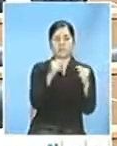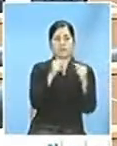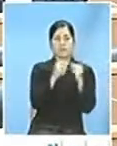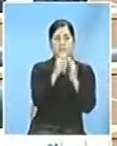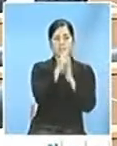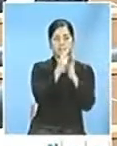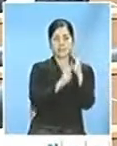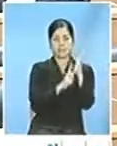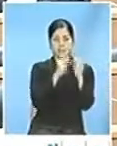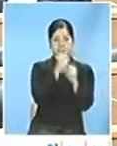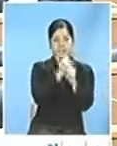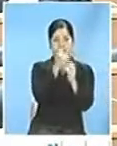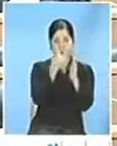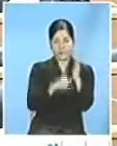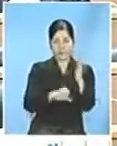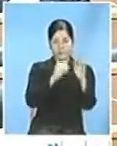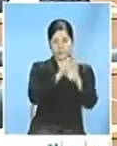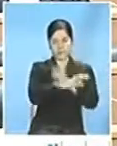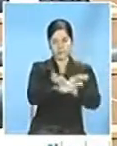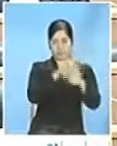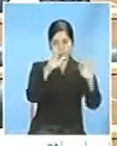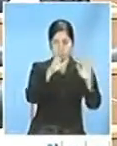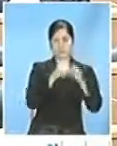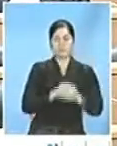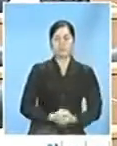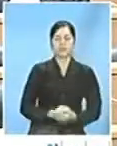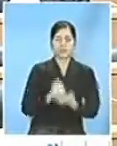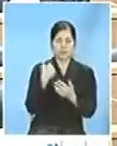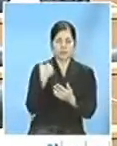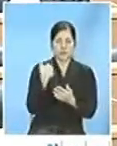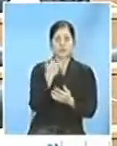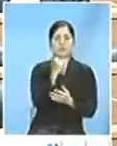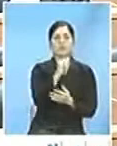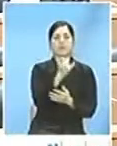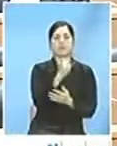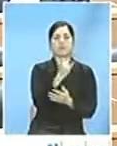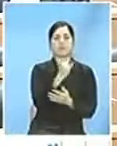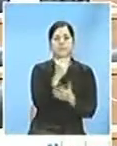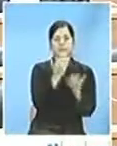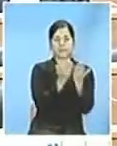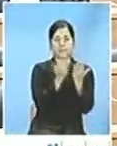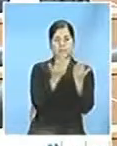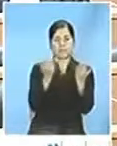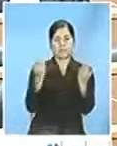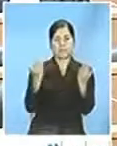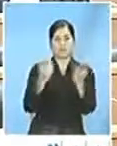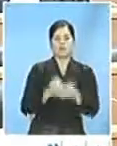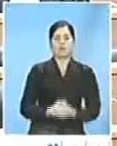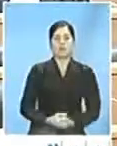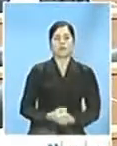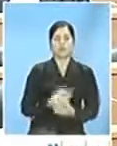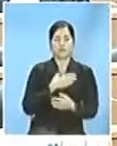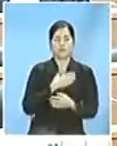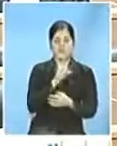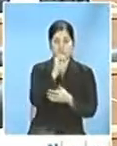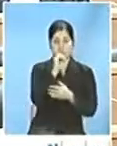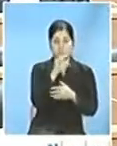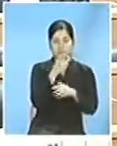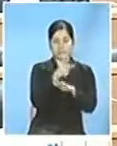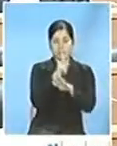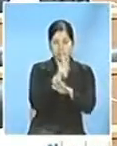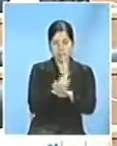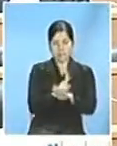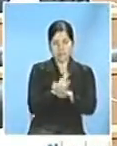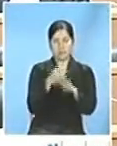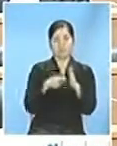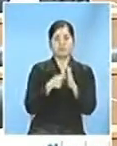กฎหมายนิรโทษบัญญัติในบางครั้งบางฉบับและในบางเวลาผมกราบเรียนกับท่านประธานนี้